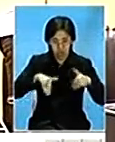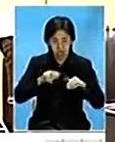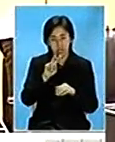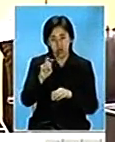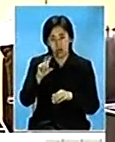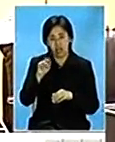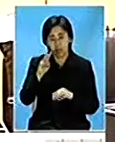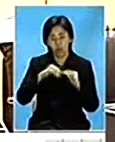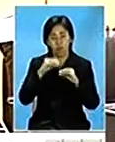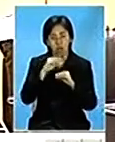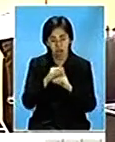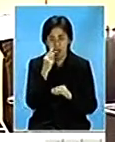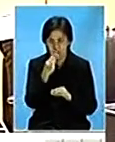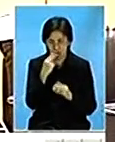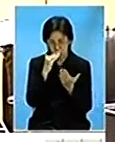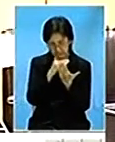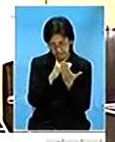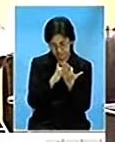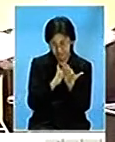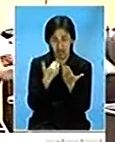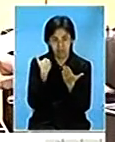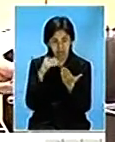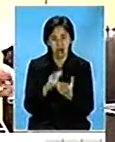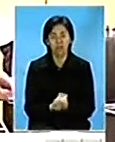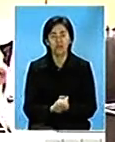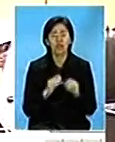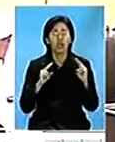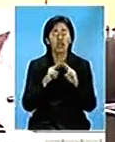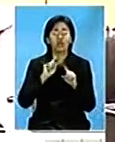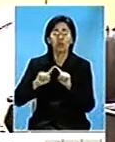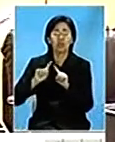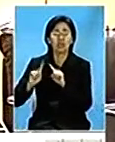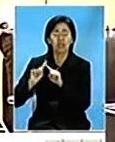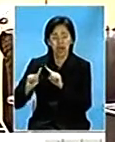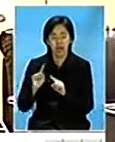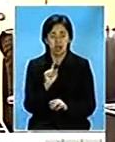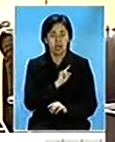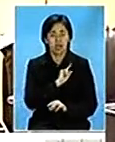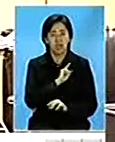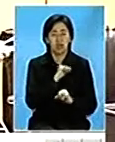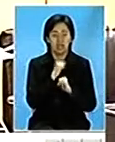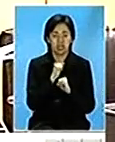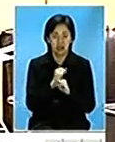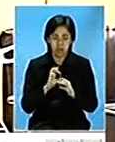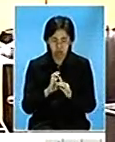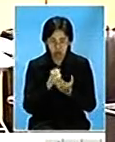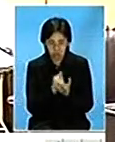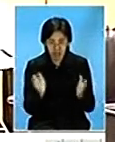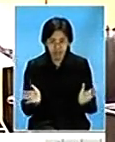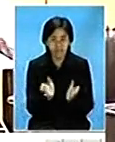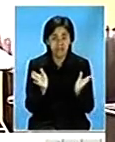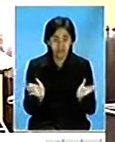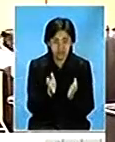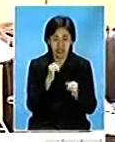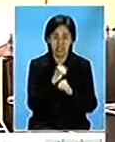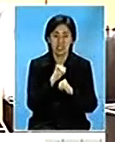ครงการท่านจะเห็นว่าแต่ละกระทรวงนั้นซึ่งมีศักยภาพในการช่วยกันด